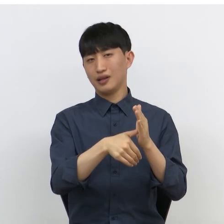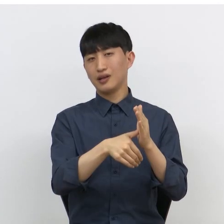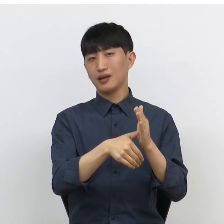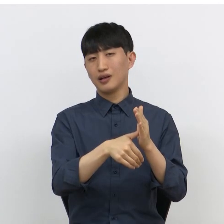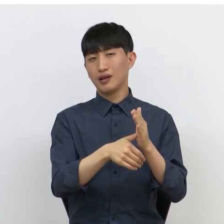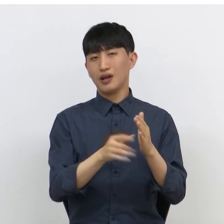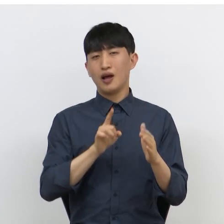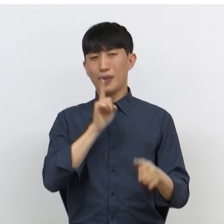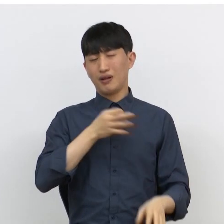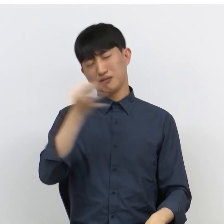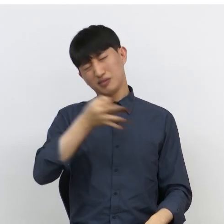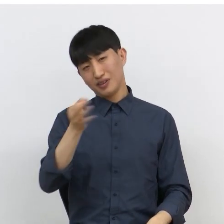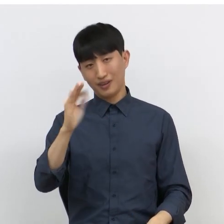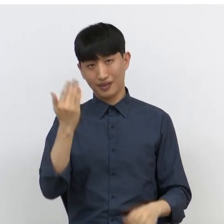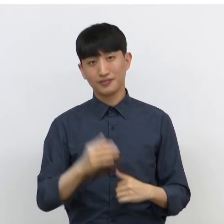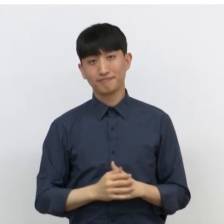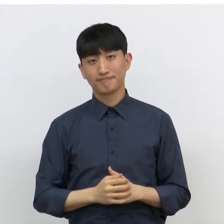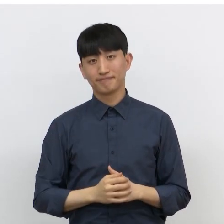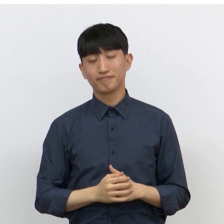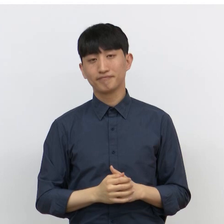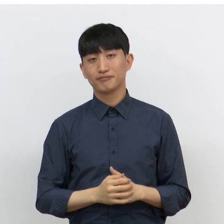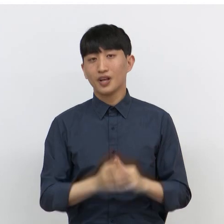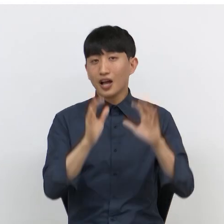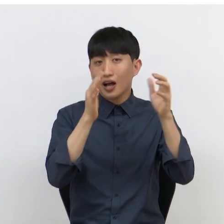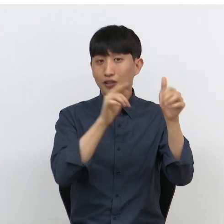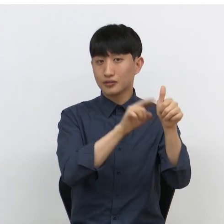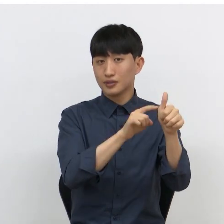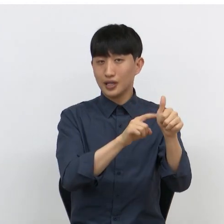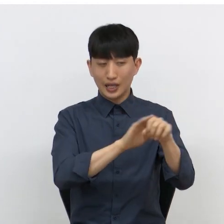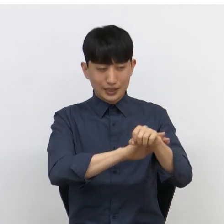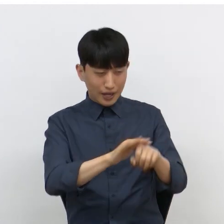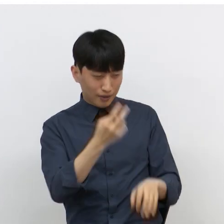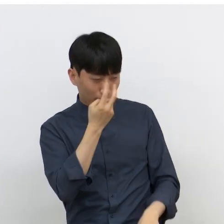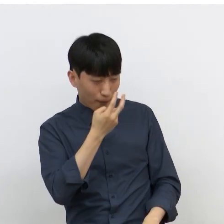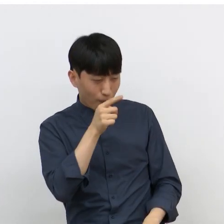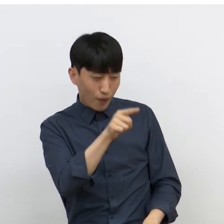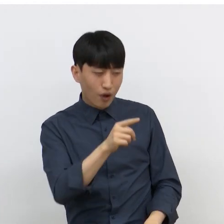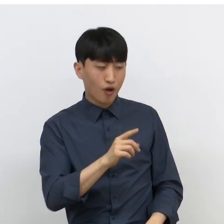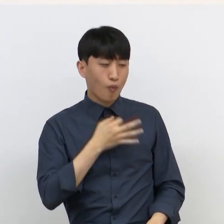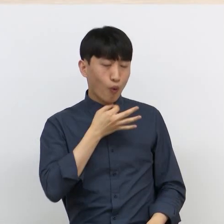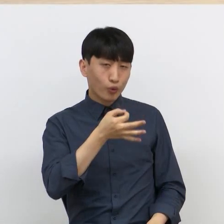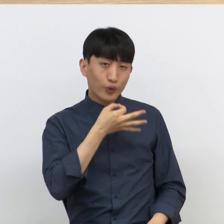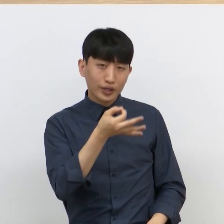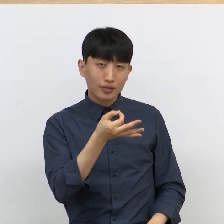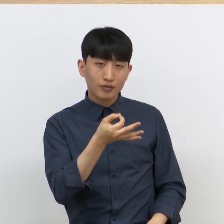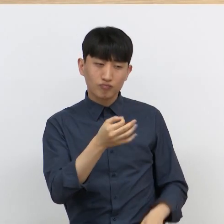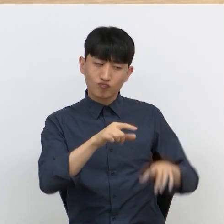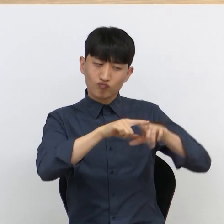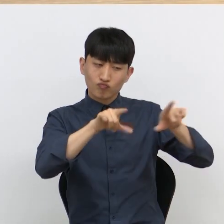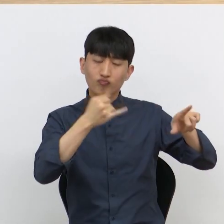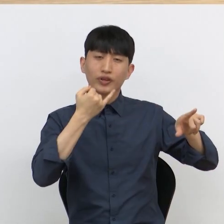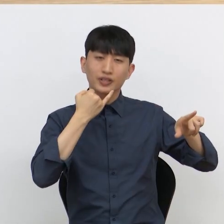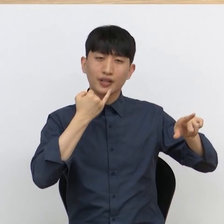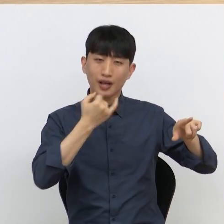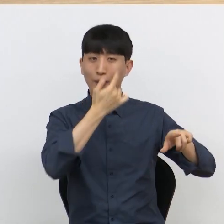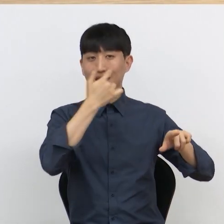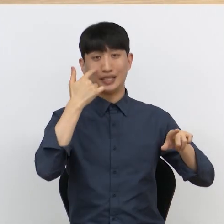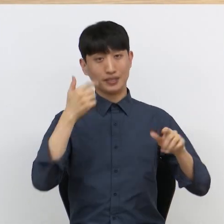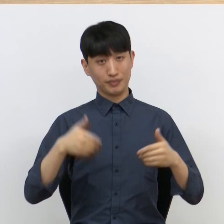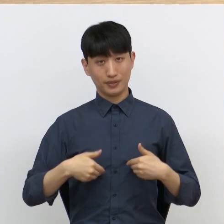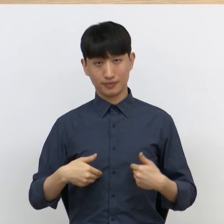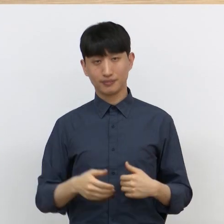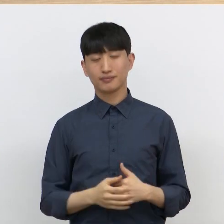될 수가 있습니다. 그래서 본인들의 아동들을 한번 잘 살펴보고 목소리가 정말 정상적으로 잘 되는지를 한번 보셔야 될 것